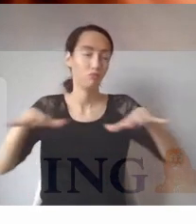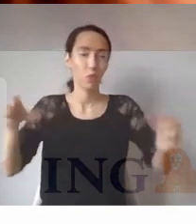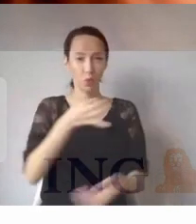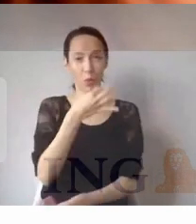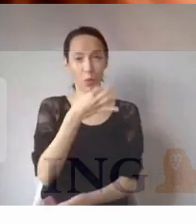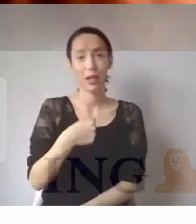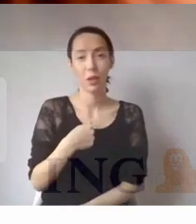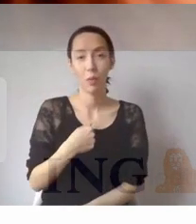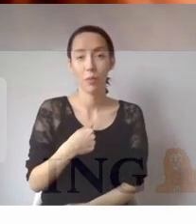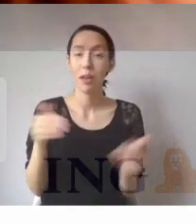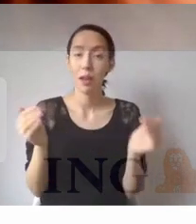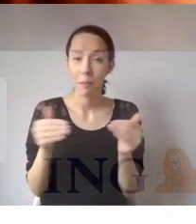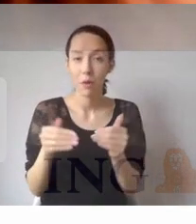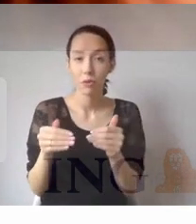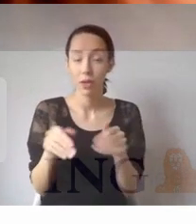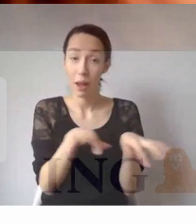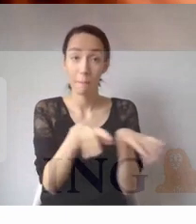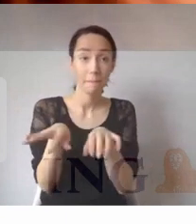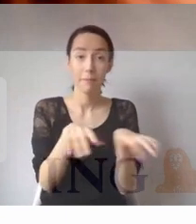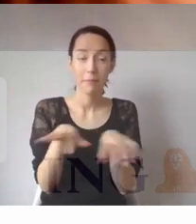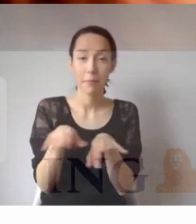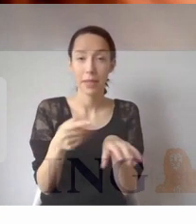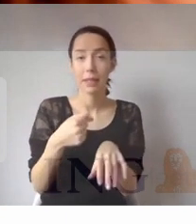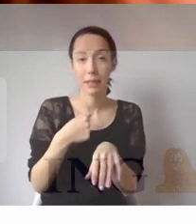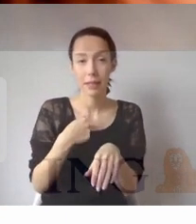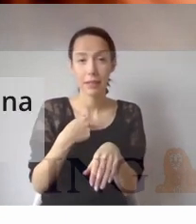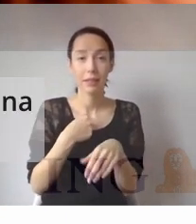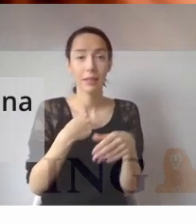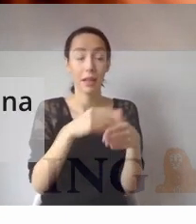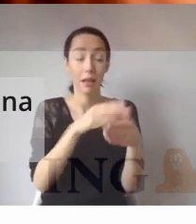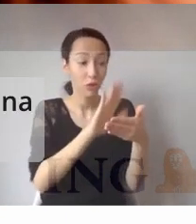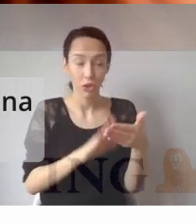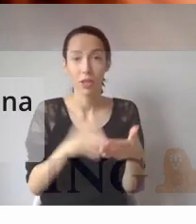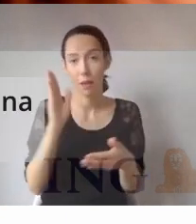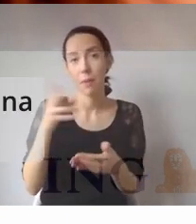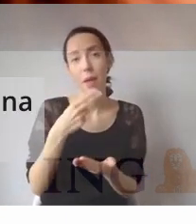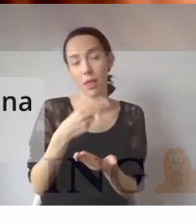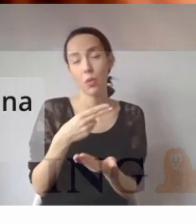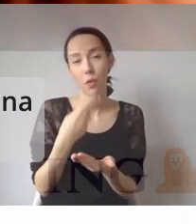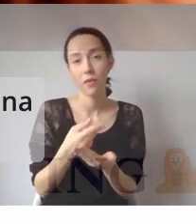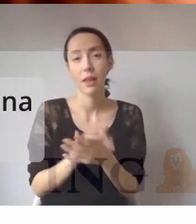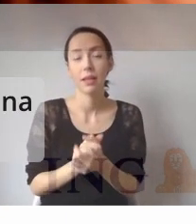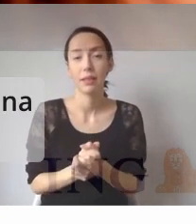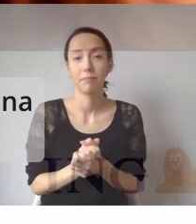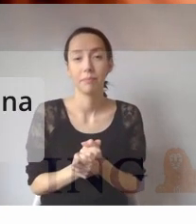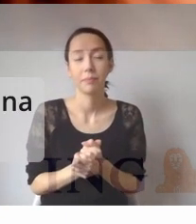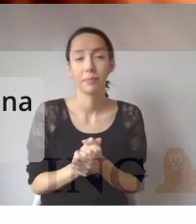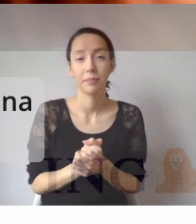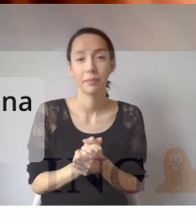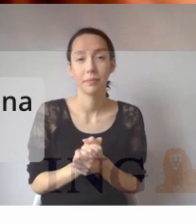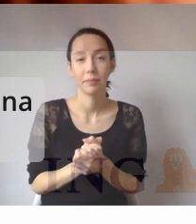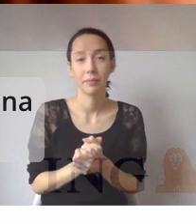Także czas na pytania będzie w połowie prezentacji, jak również na samym końcu. Także jak najbardziej tutaj możecie korzystać z tego